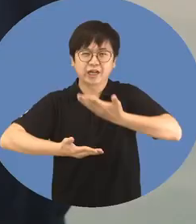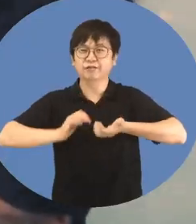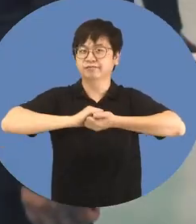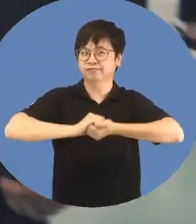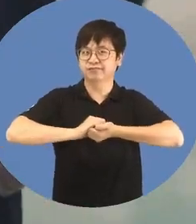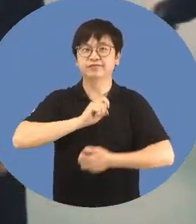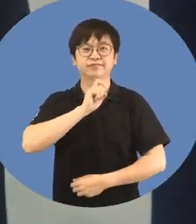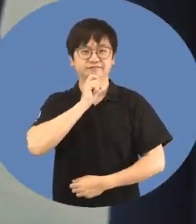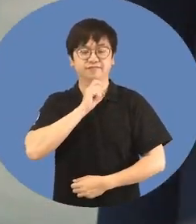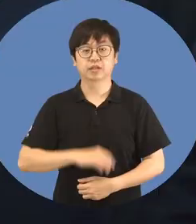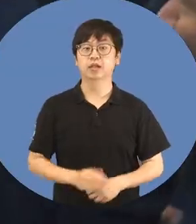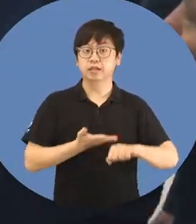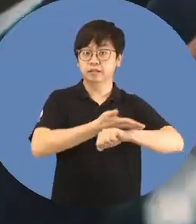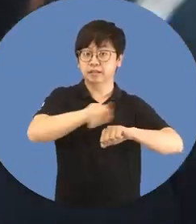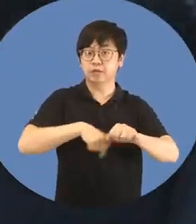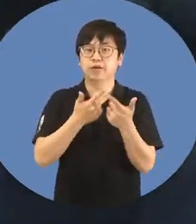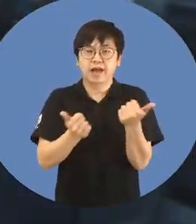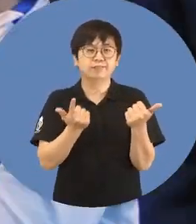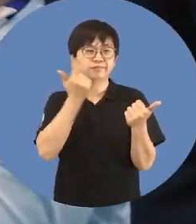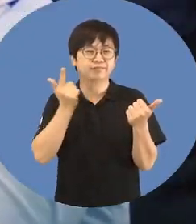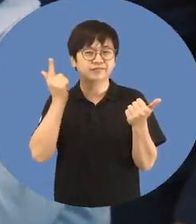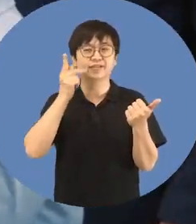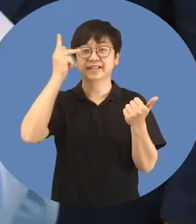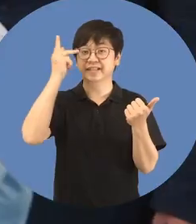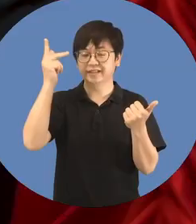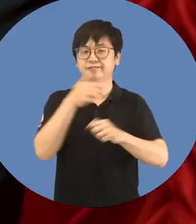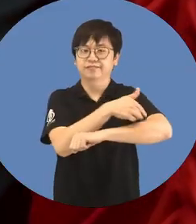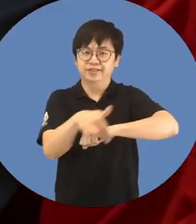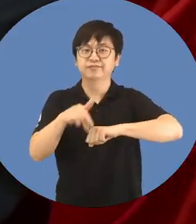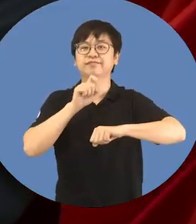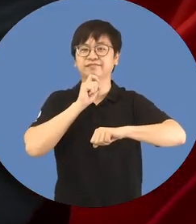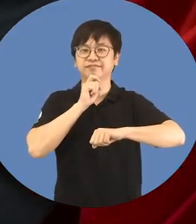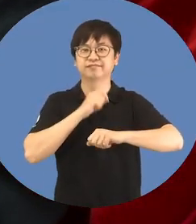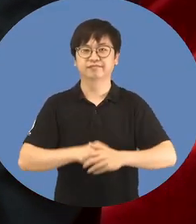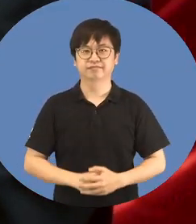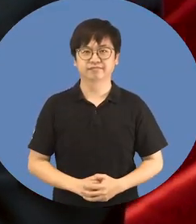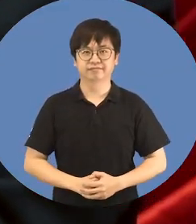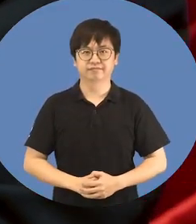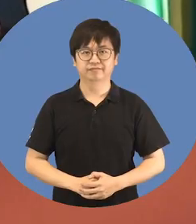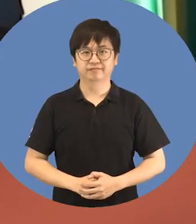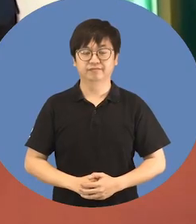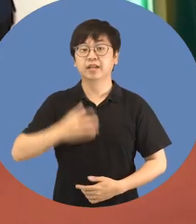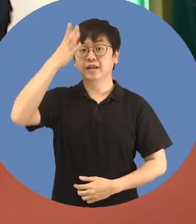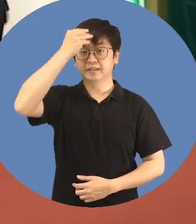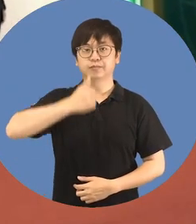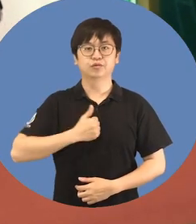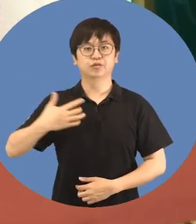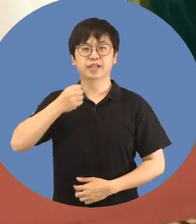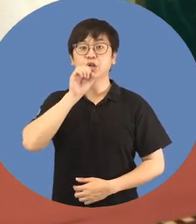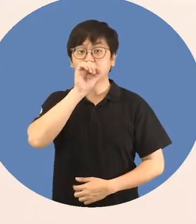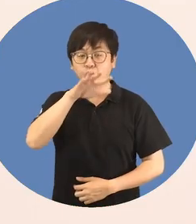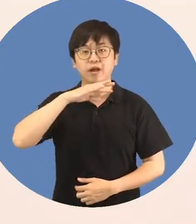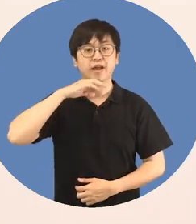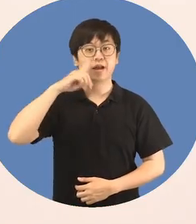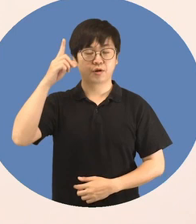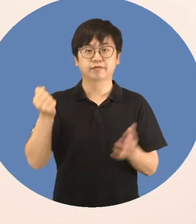群保持密切溝通，社會各界理性表達各種訴求，形成良好協調機制。 習近平話：希